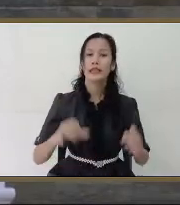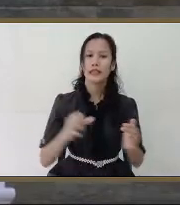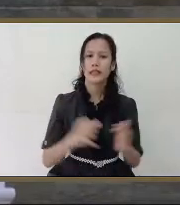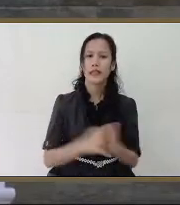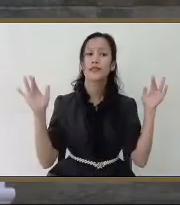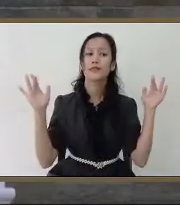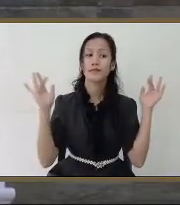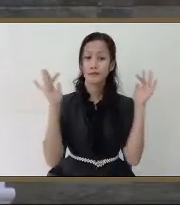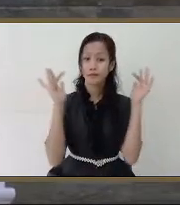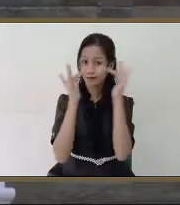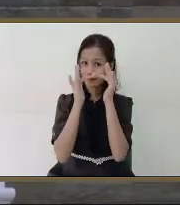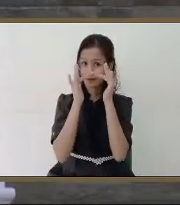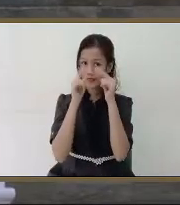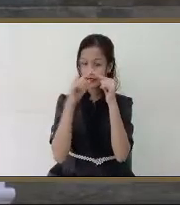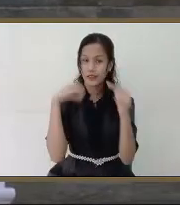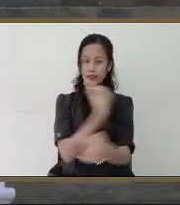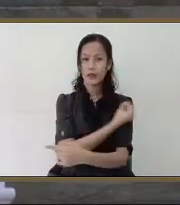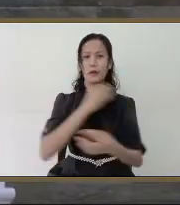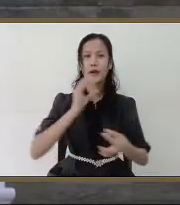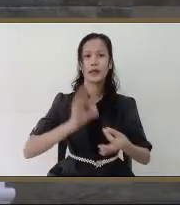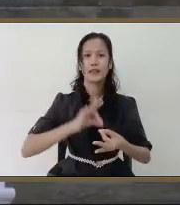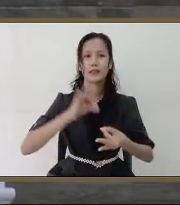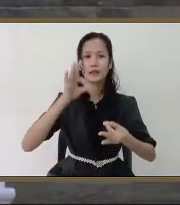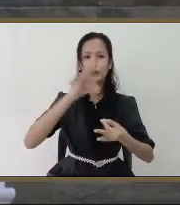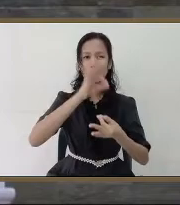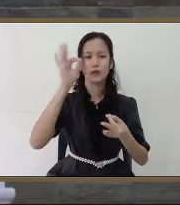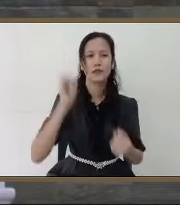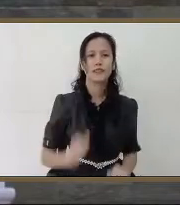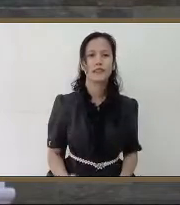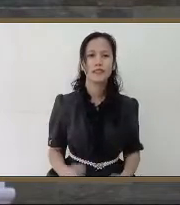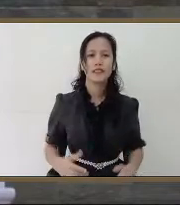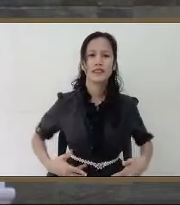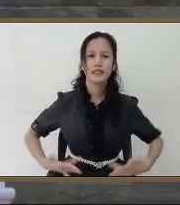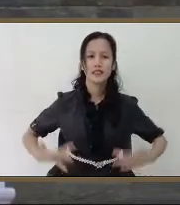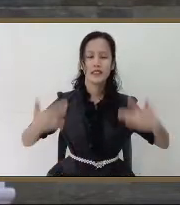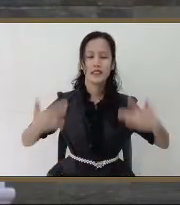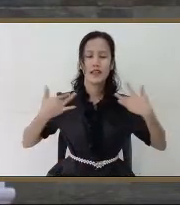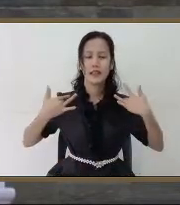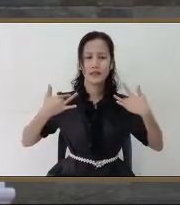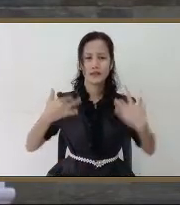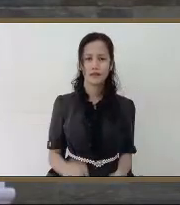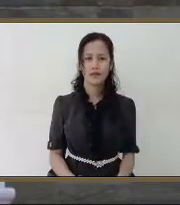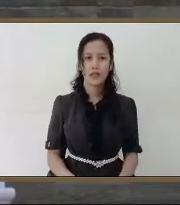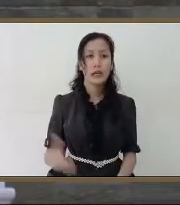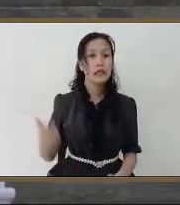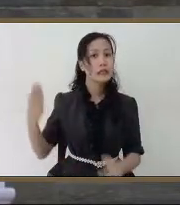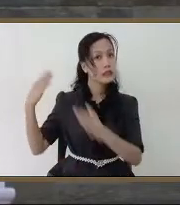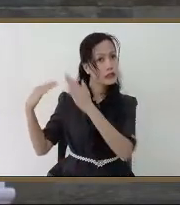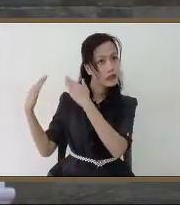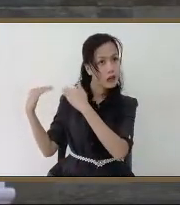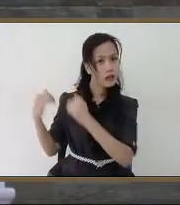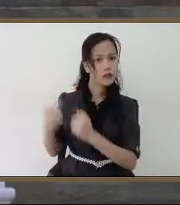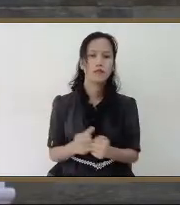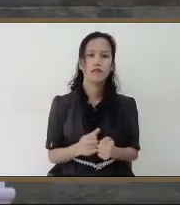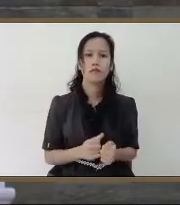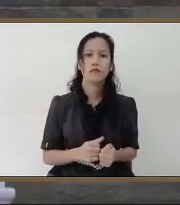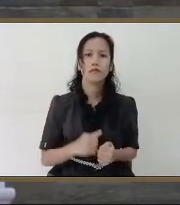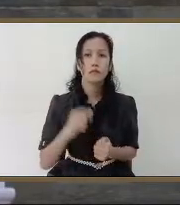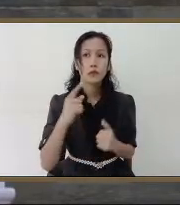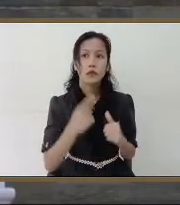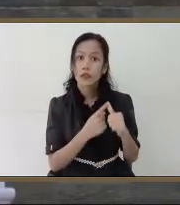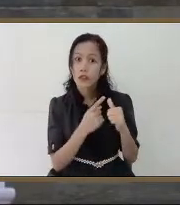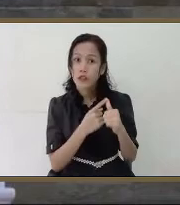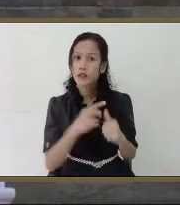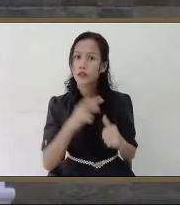spiritual restoration. Okay? Sa spiritual restoration. Kanina, nakita po natin yung returning to the land. Yung sa